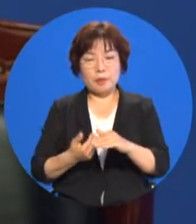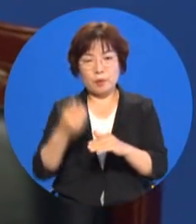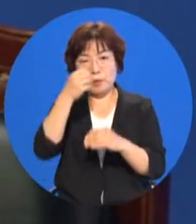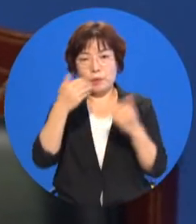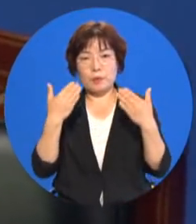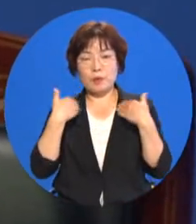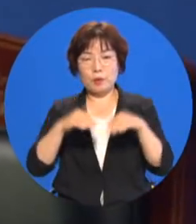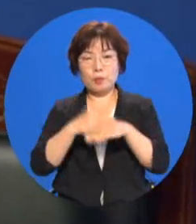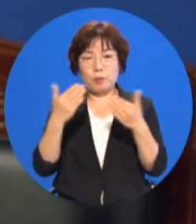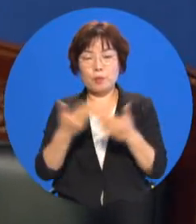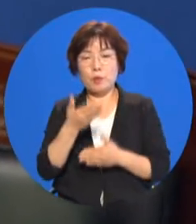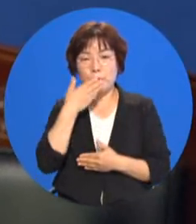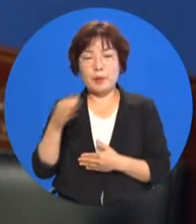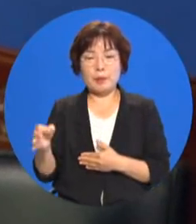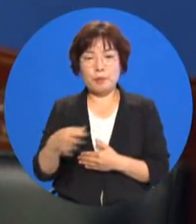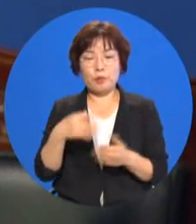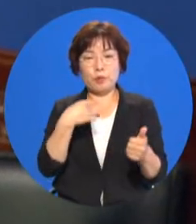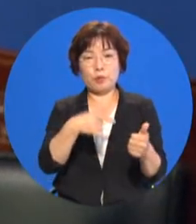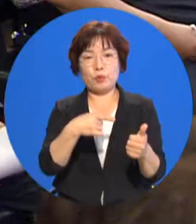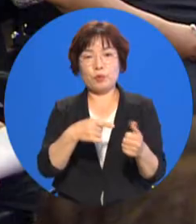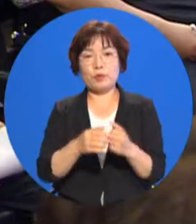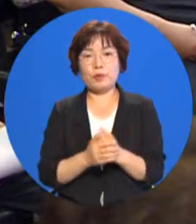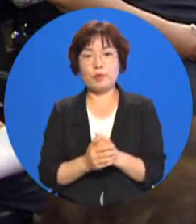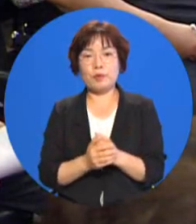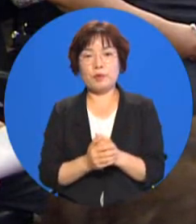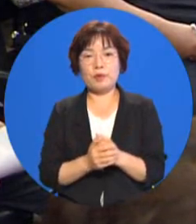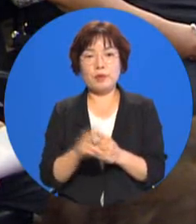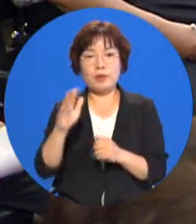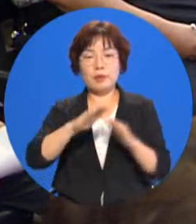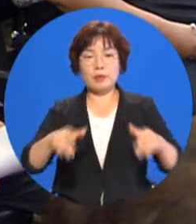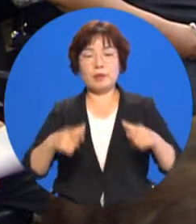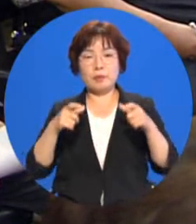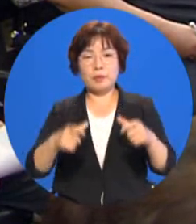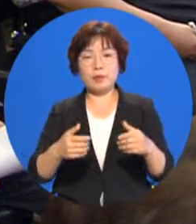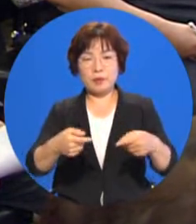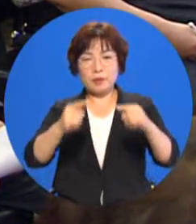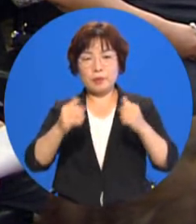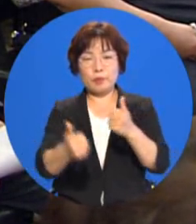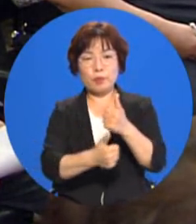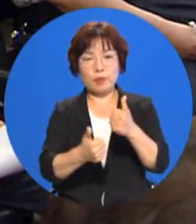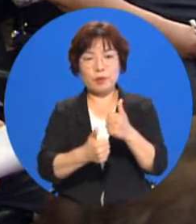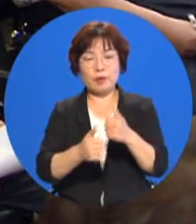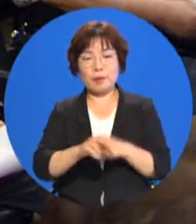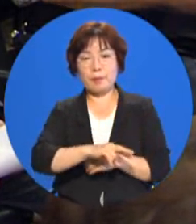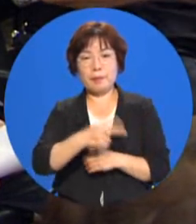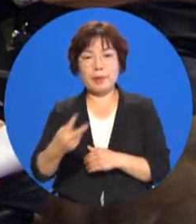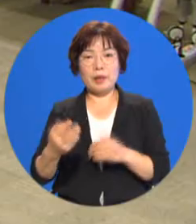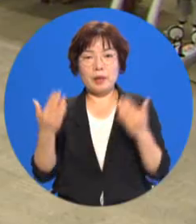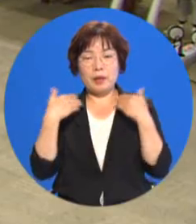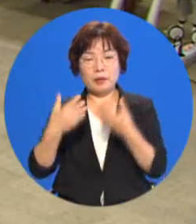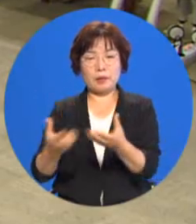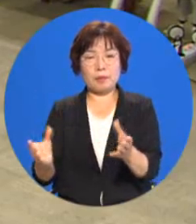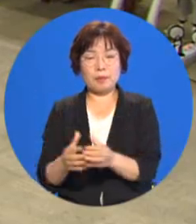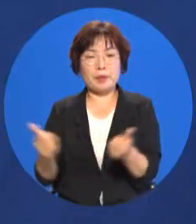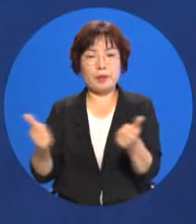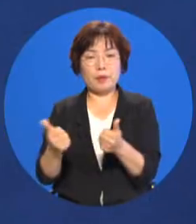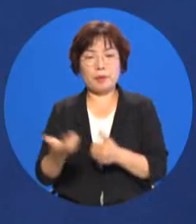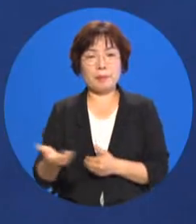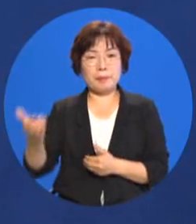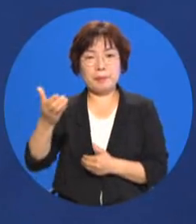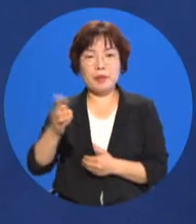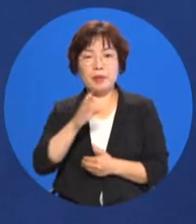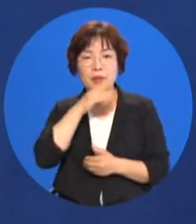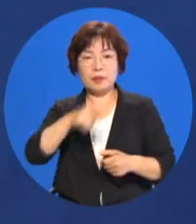고등학교 전면 무상교육 도입, 그리고 전남 학생 참여위원회를 학생의회로 격상시켜